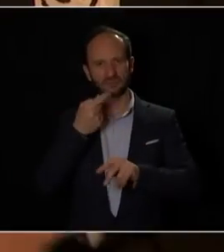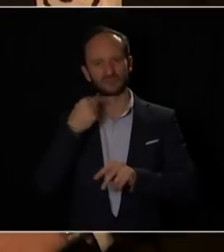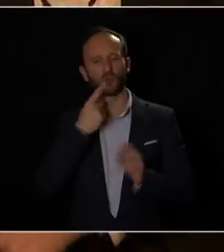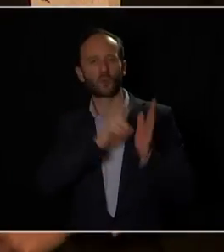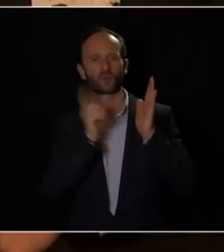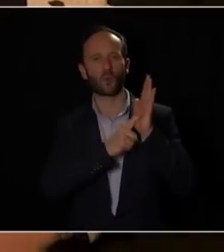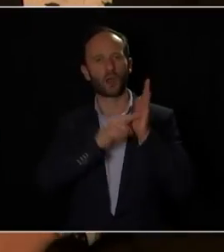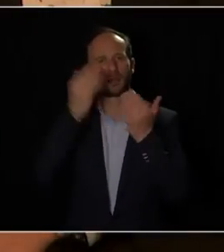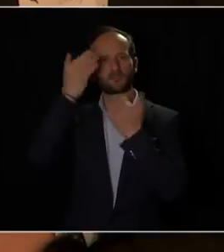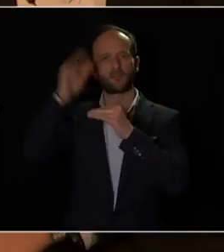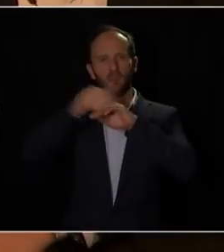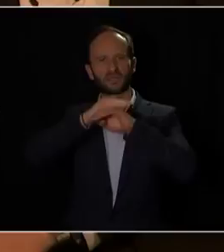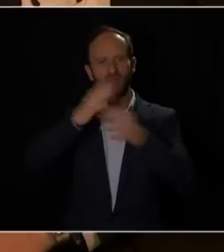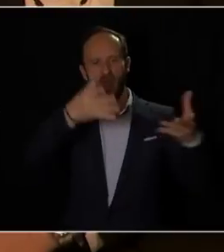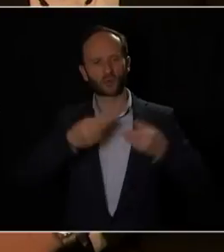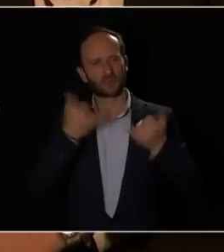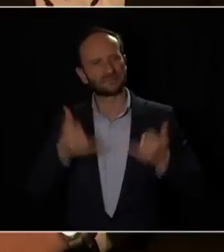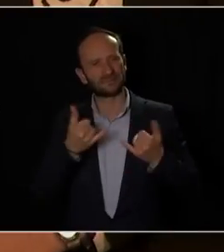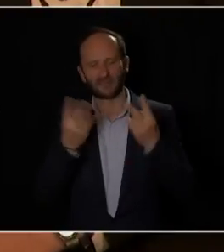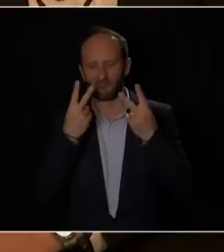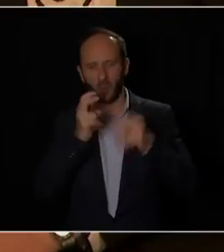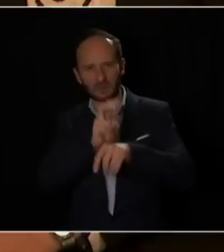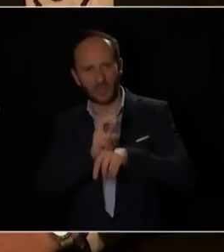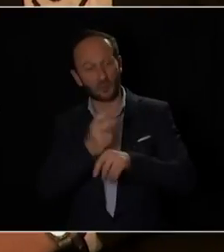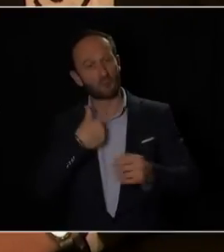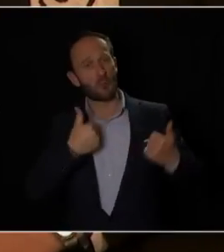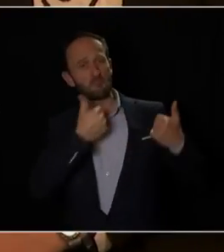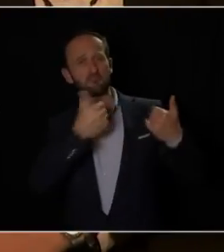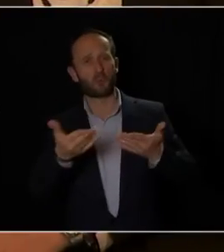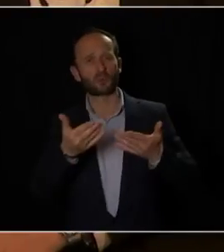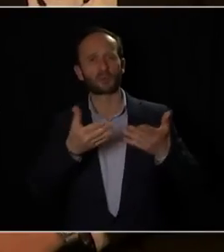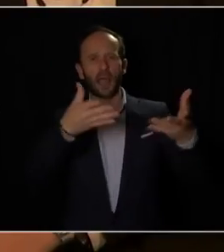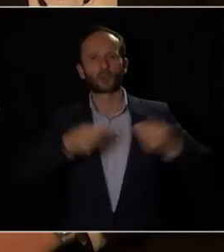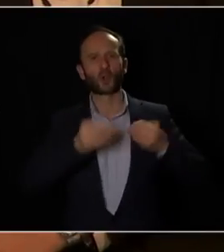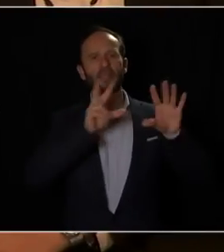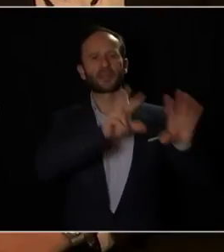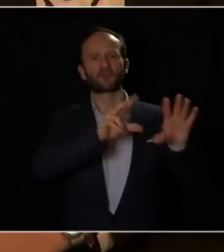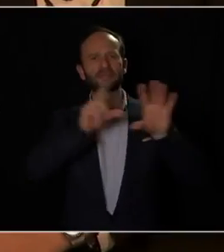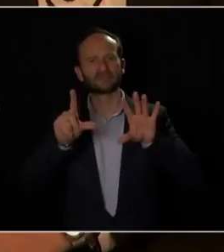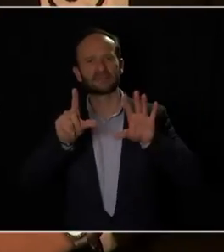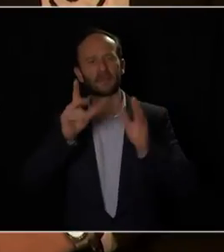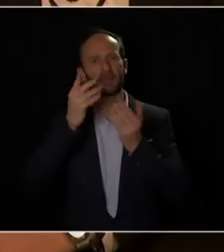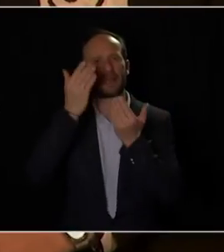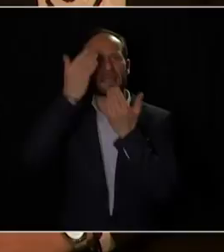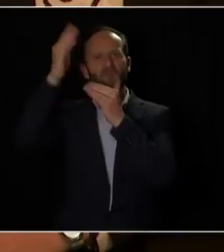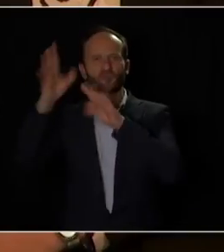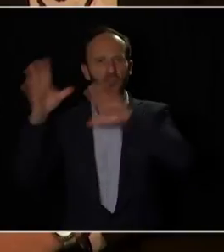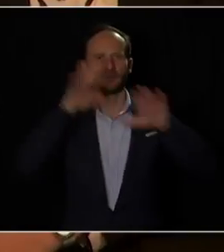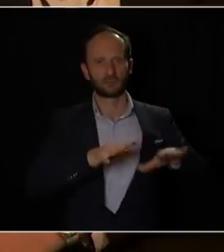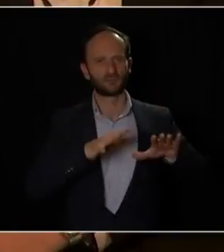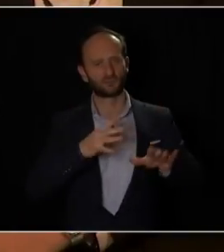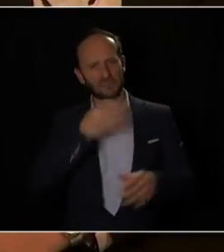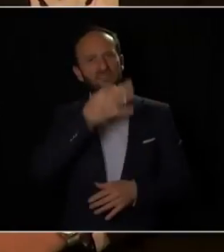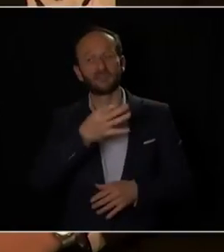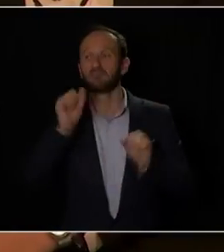pour les réfugiés politiques. J'ai proposé que nous accueillions 87 réfugiés. J'insiste, n'en déplaise à certains.